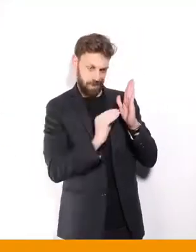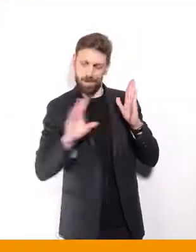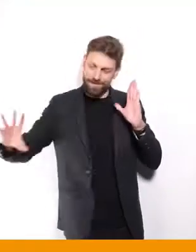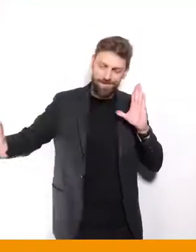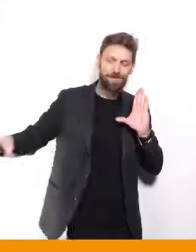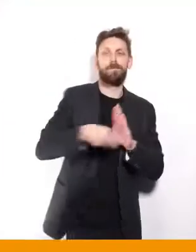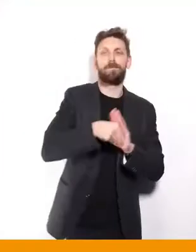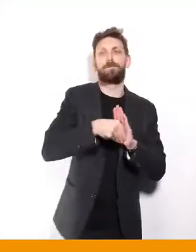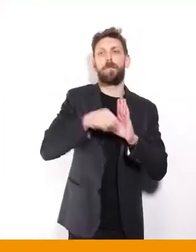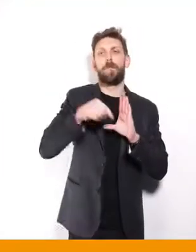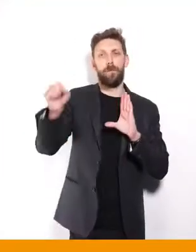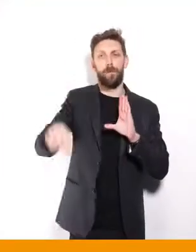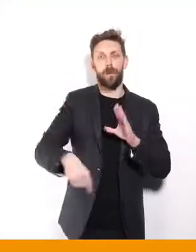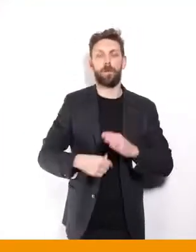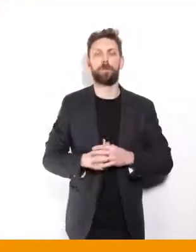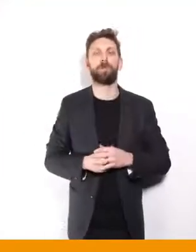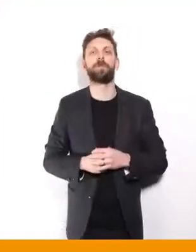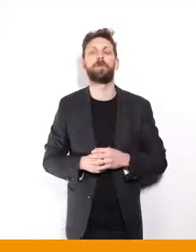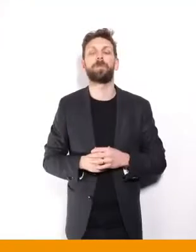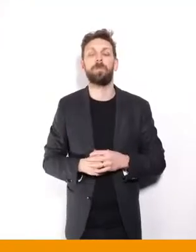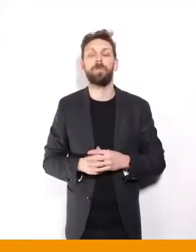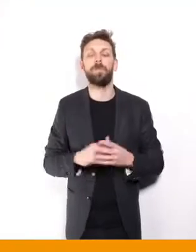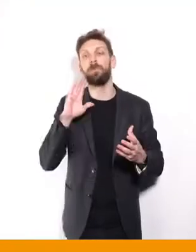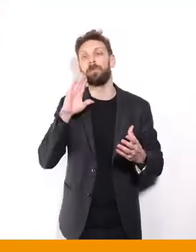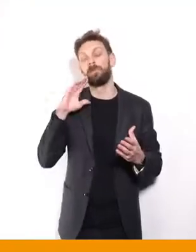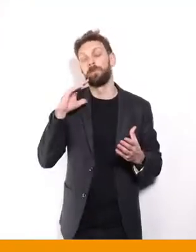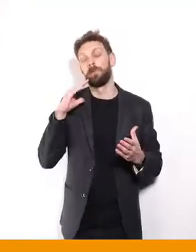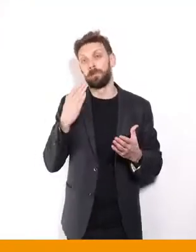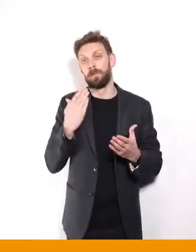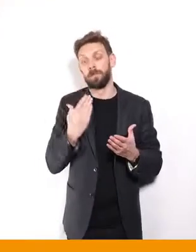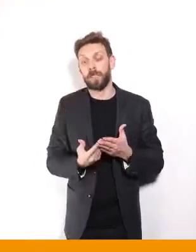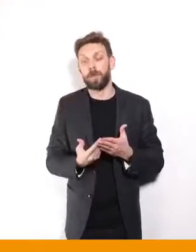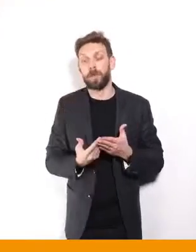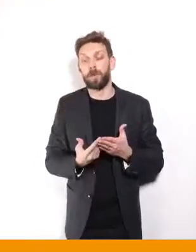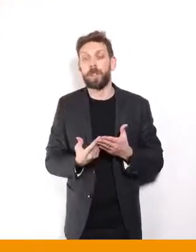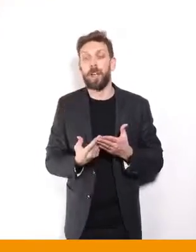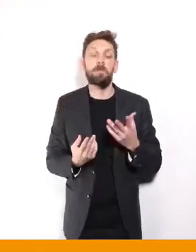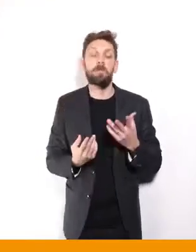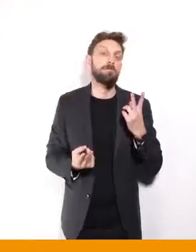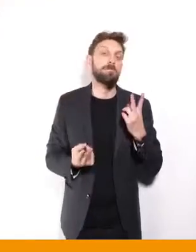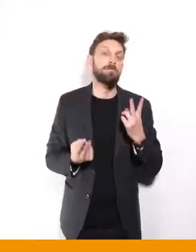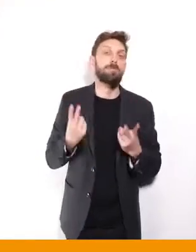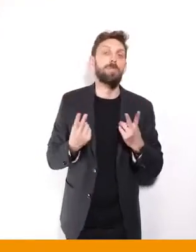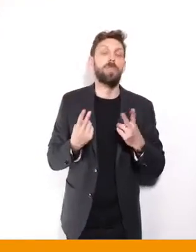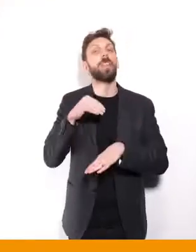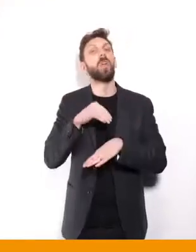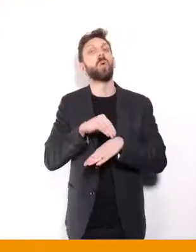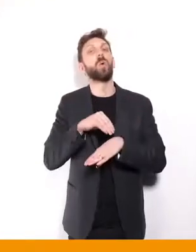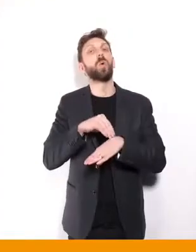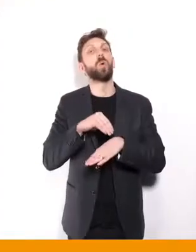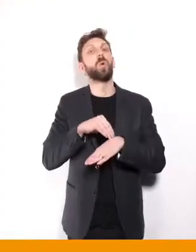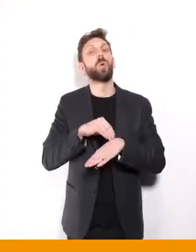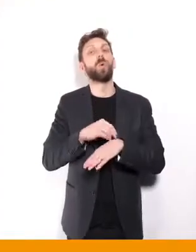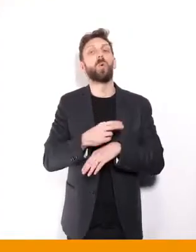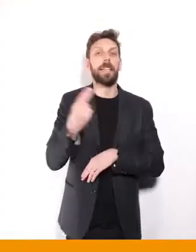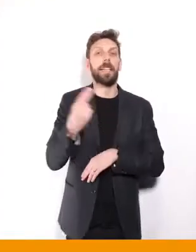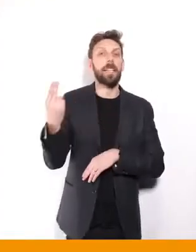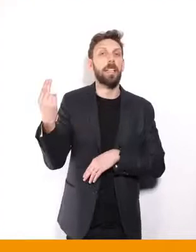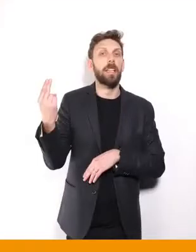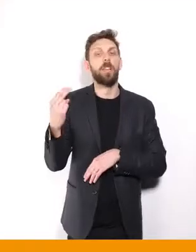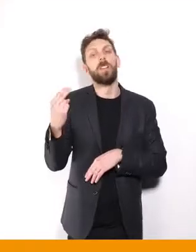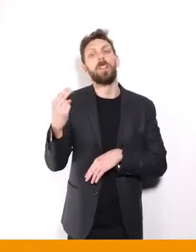si vous voulez, il faudra peut-être repenser le Conseil national consultatif des personnes